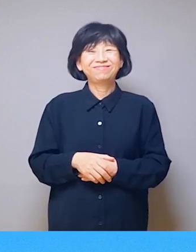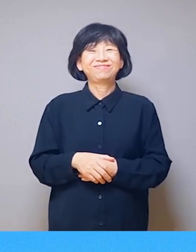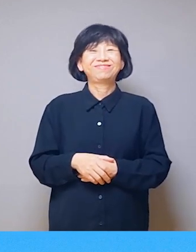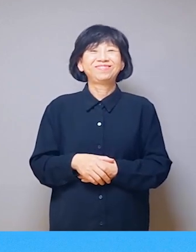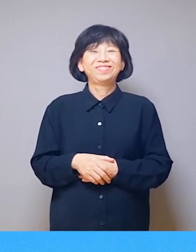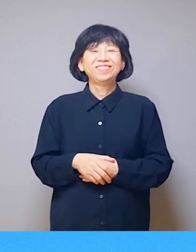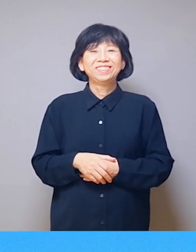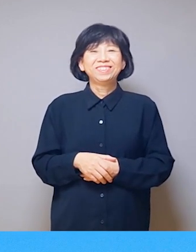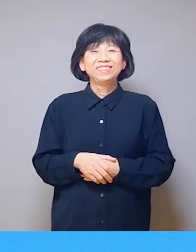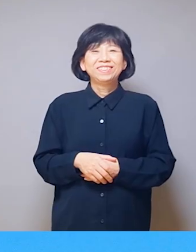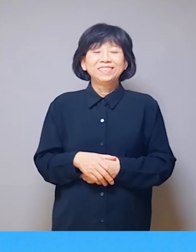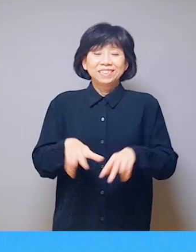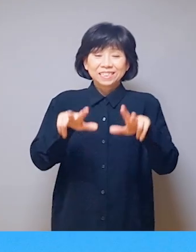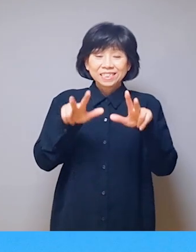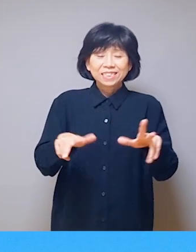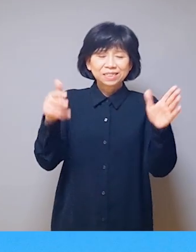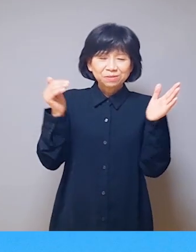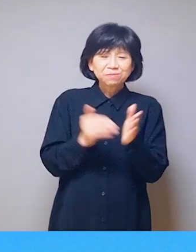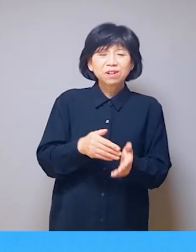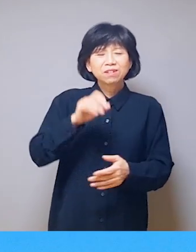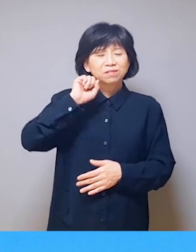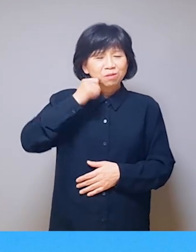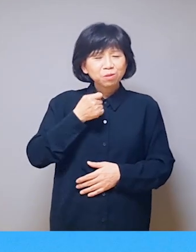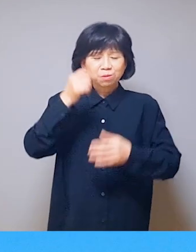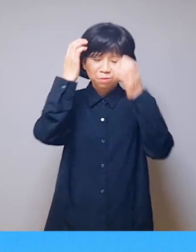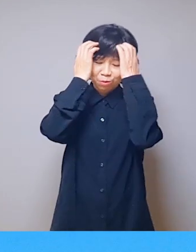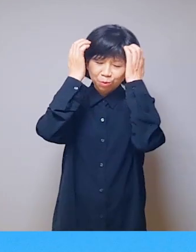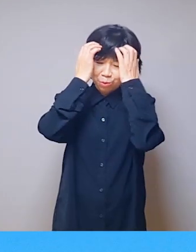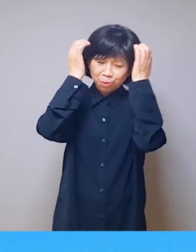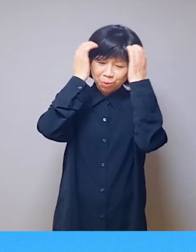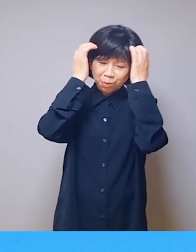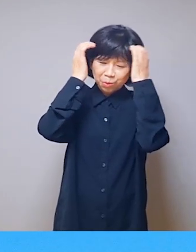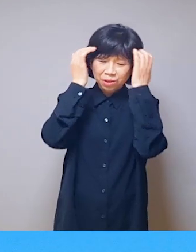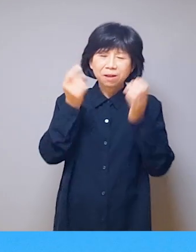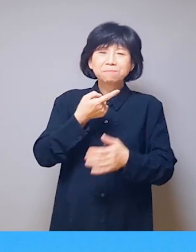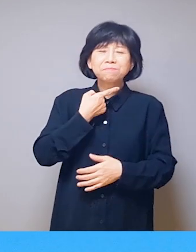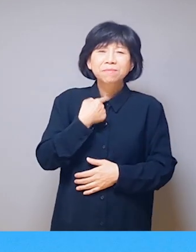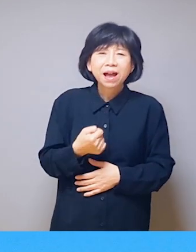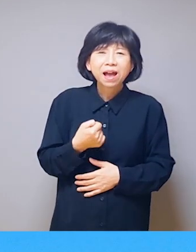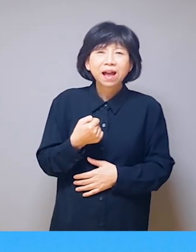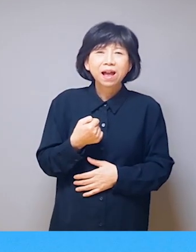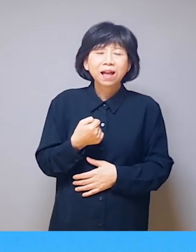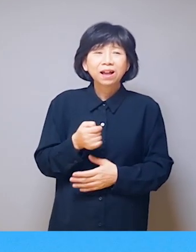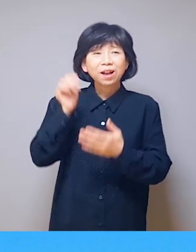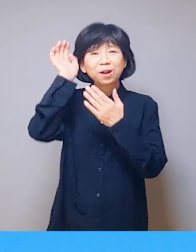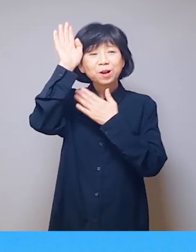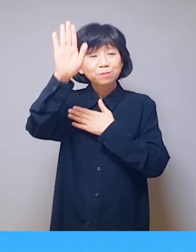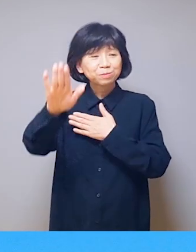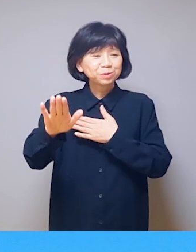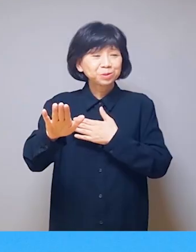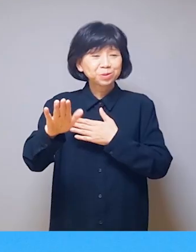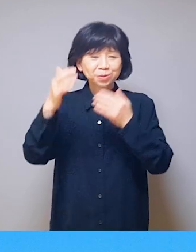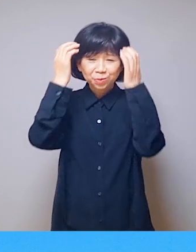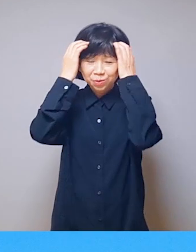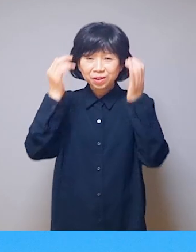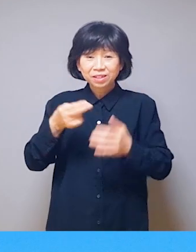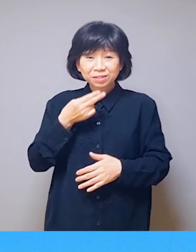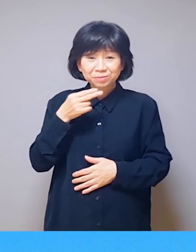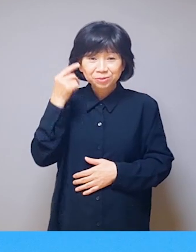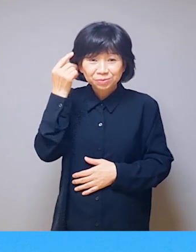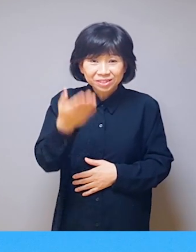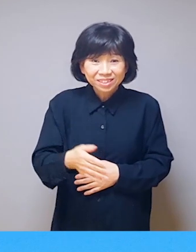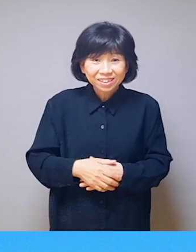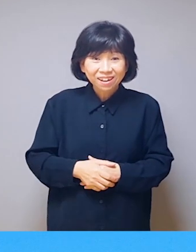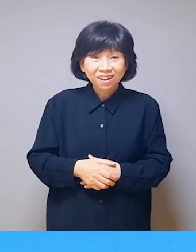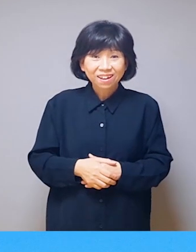그렇잖아요. 지금까지 어렵고 힘든 고난의 일을 겪었다고 앞으로는 꽃길만 있습니까? 아니잖아요. 여러분